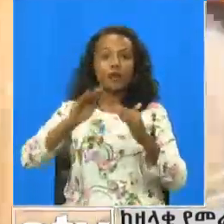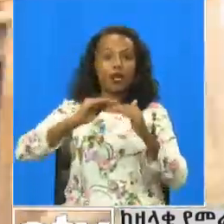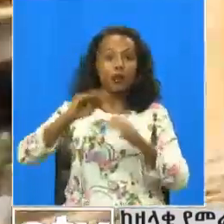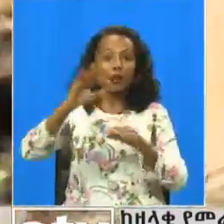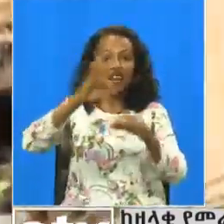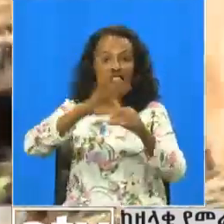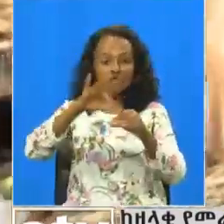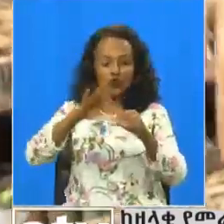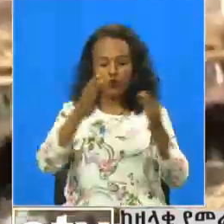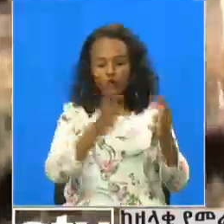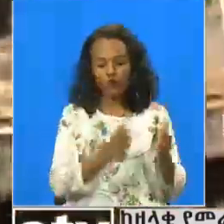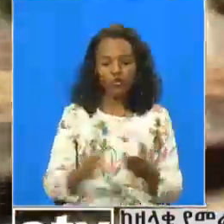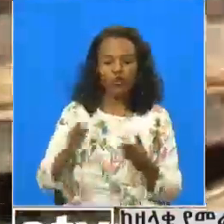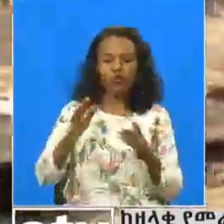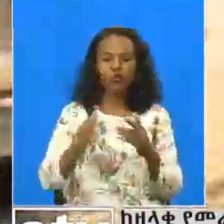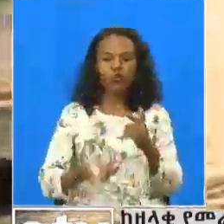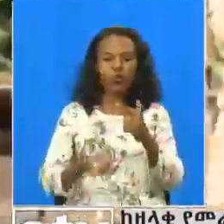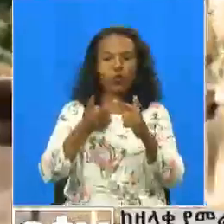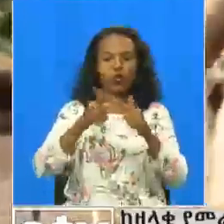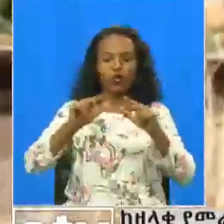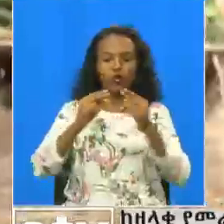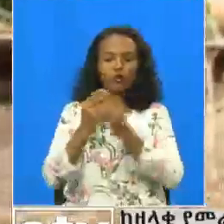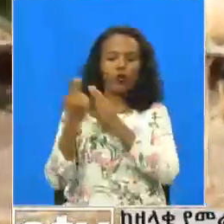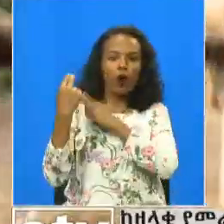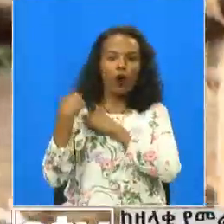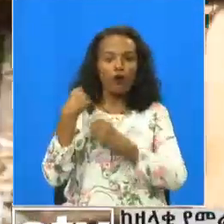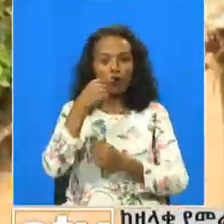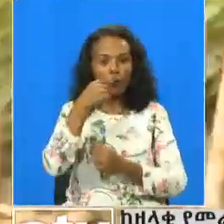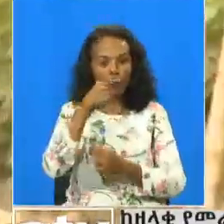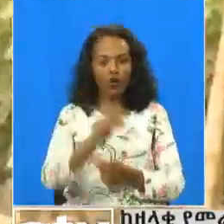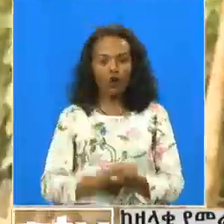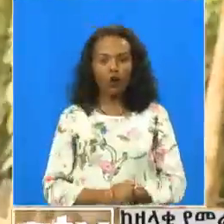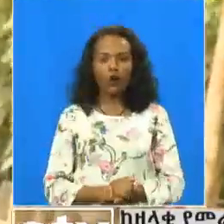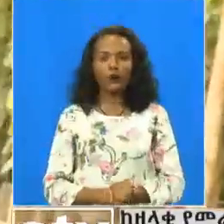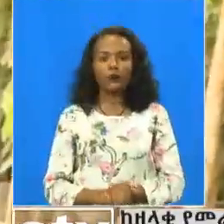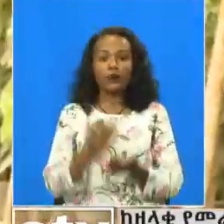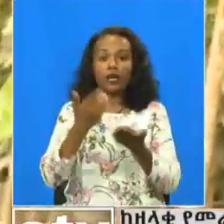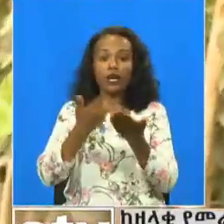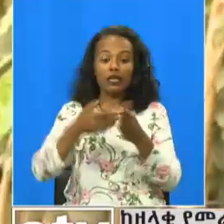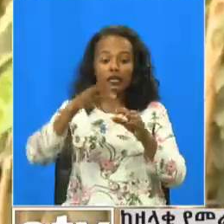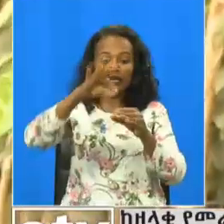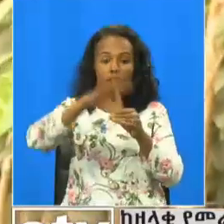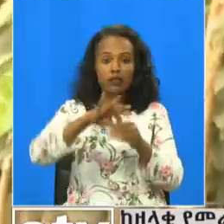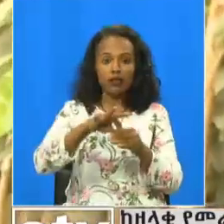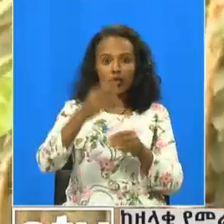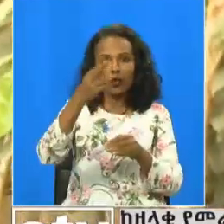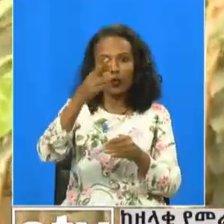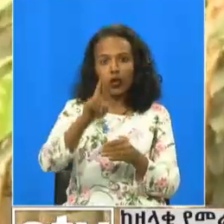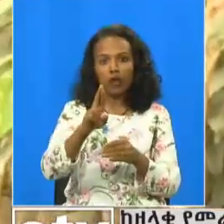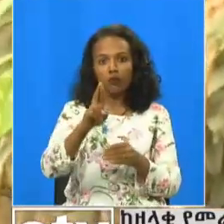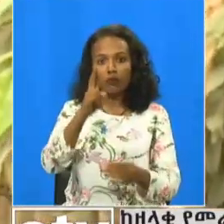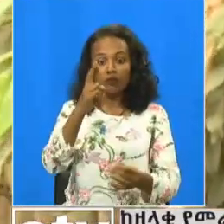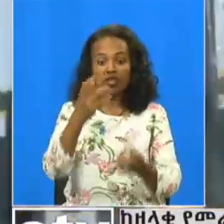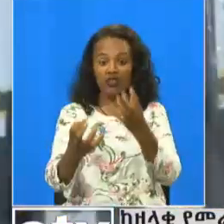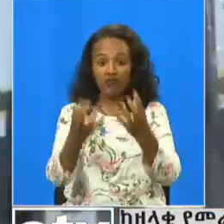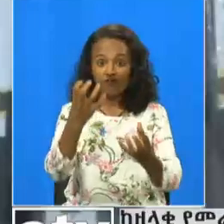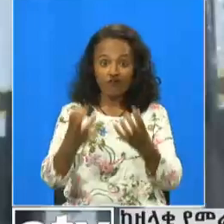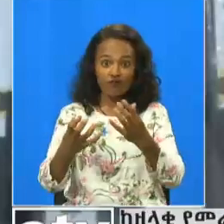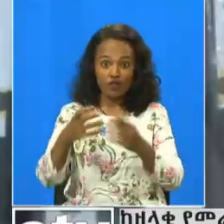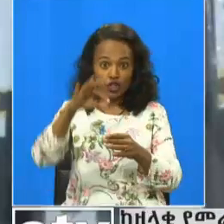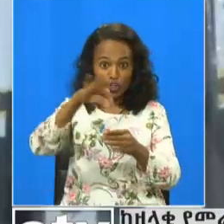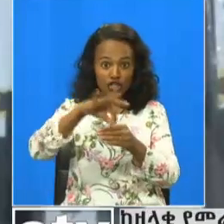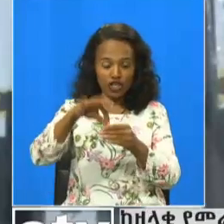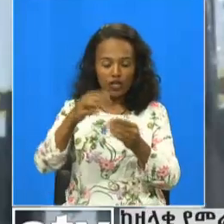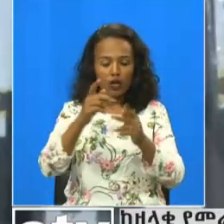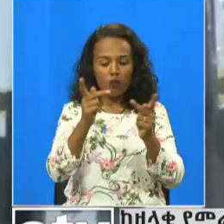ችግኞች መዘጋጀታቸውን ምክትል ቢሮ ኃላፊው ገልጸዋል። ይህንን የተተከለው ወይም ደግሞ የፈላውን ችግኝ ለመተከል